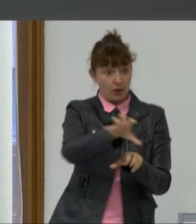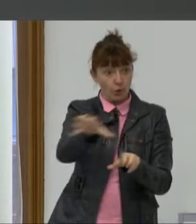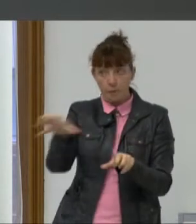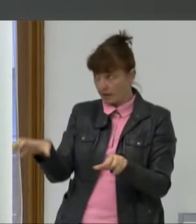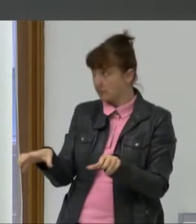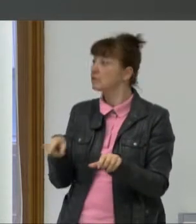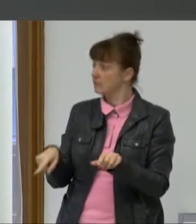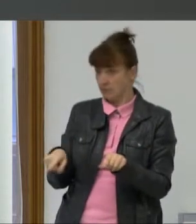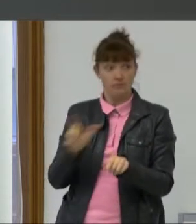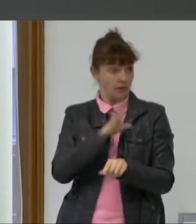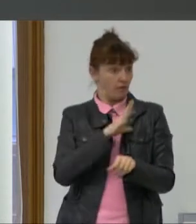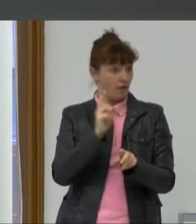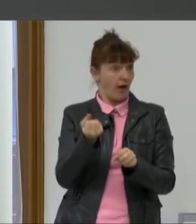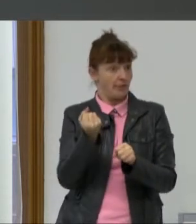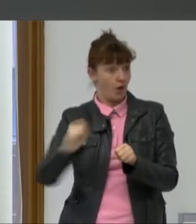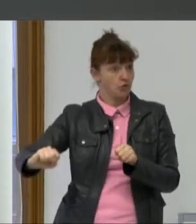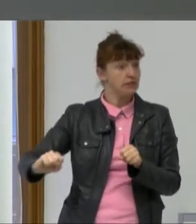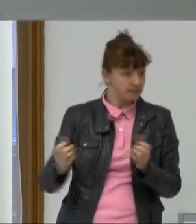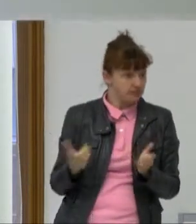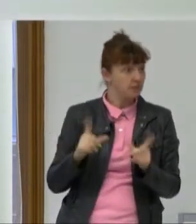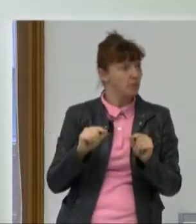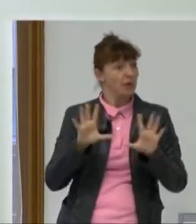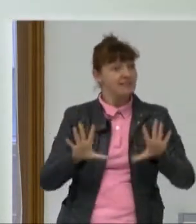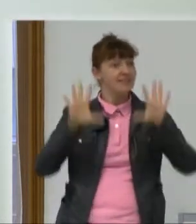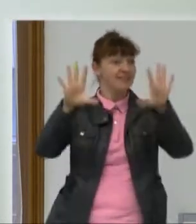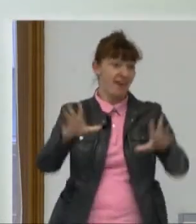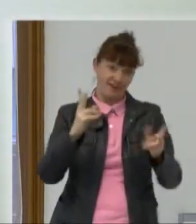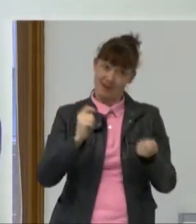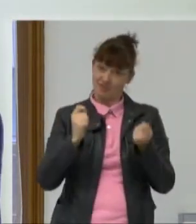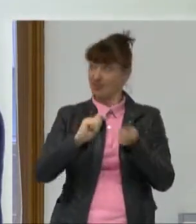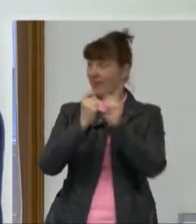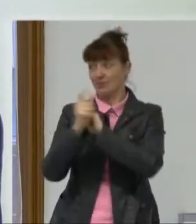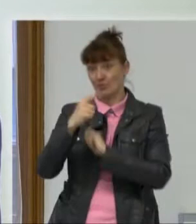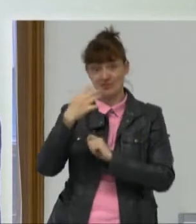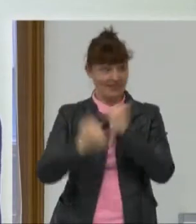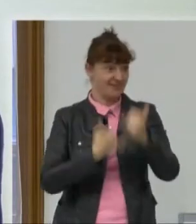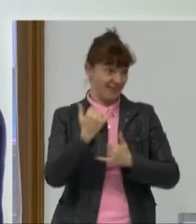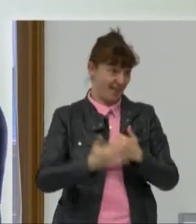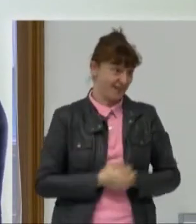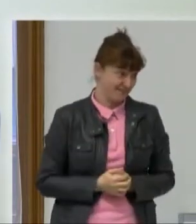allen Dingen von Ausschluss bedroht sind. Es könnte in 10 Jahren ganz anders sein oder in 20 Jahren.